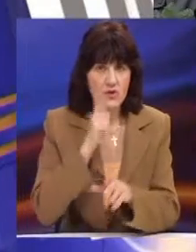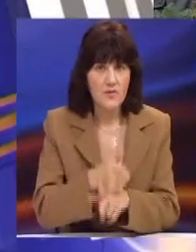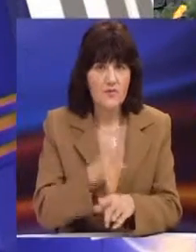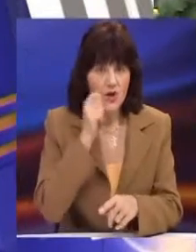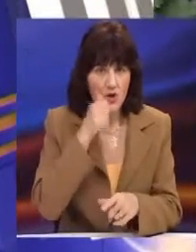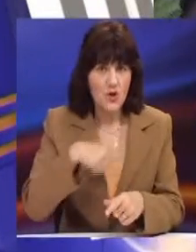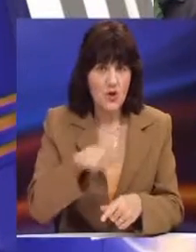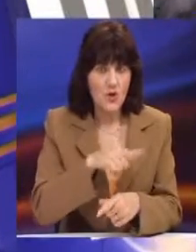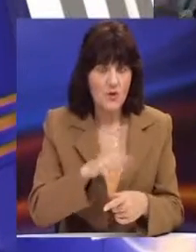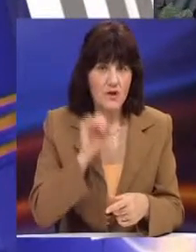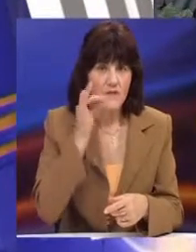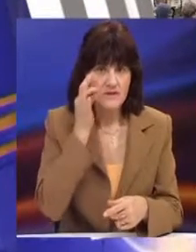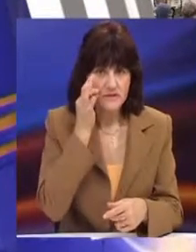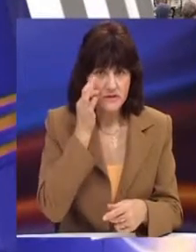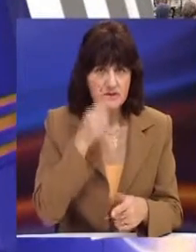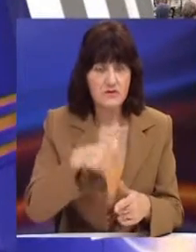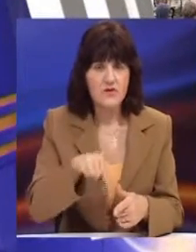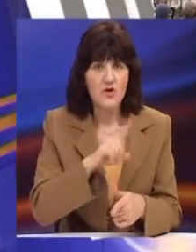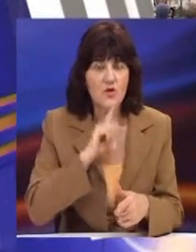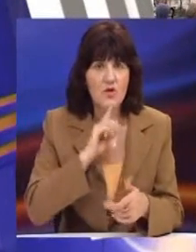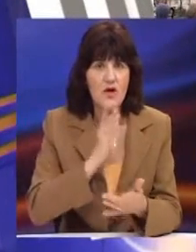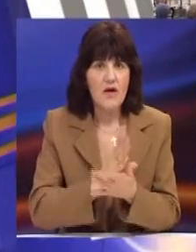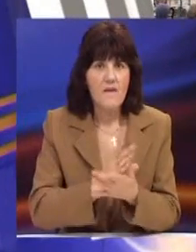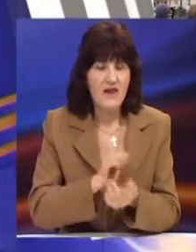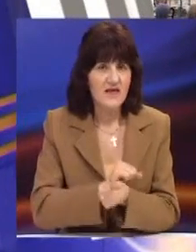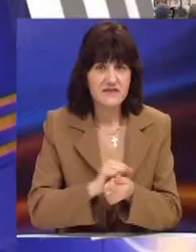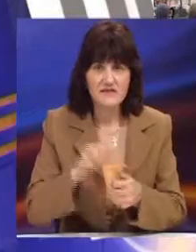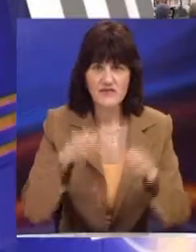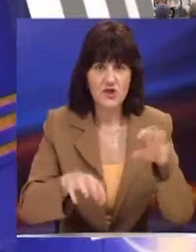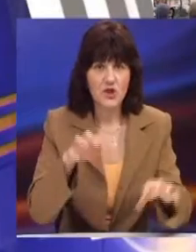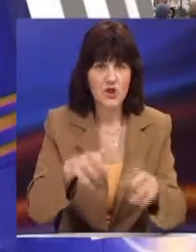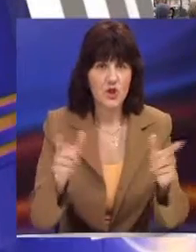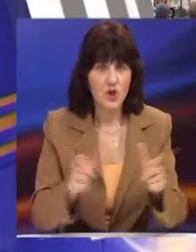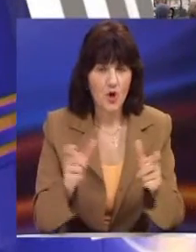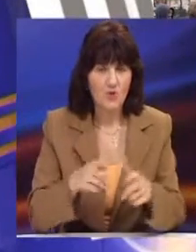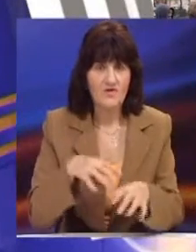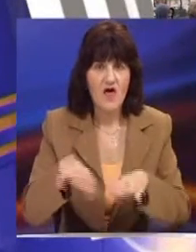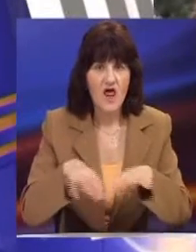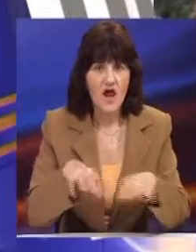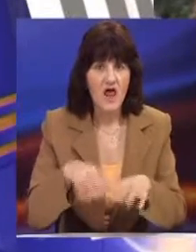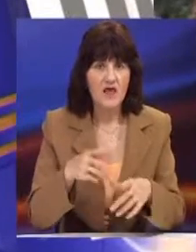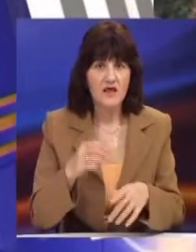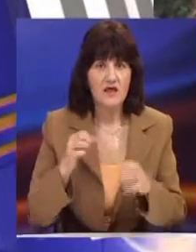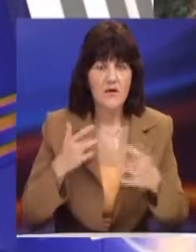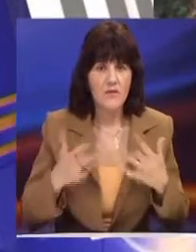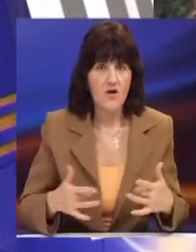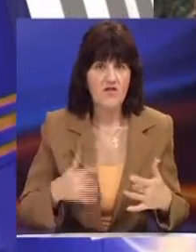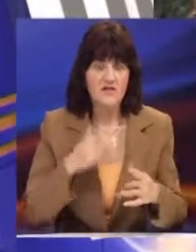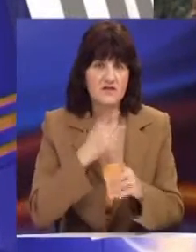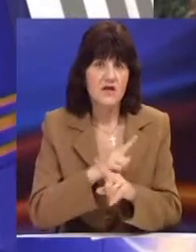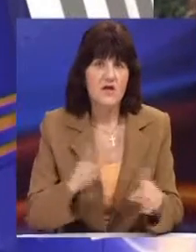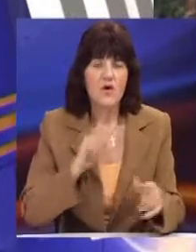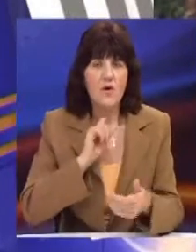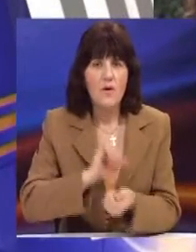otpor ideologiji fašizma. Ljudi koji su stradali bili su iz svih slojeva društva. Bilo je tu i radnika i intelektualaca koji su se